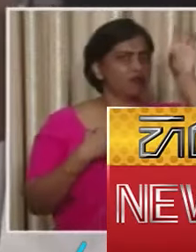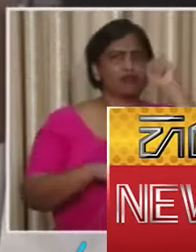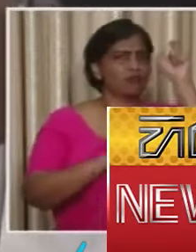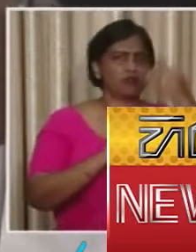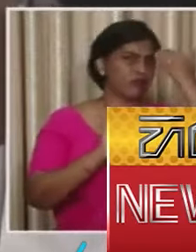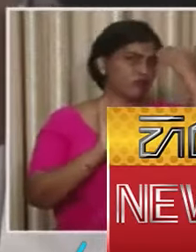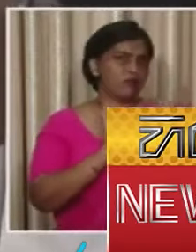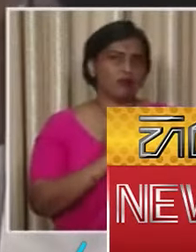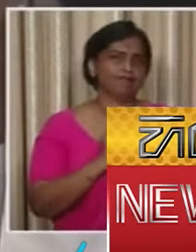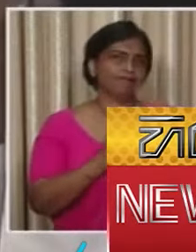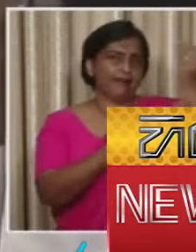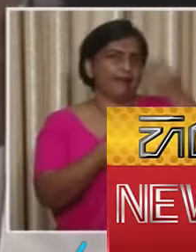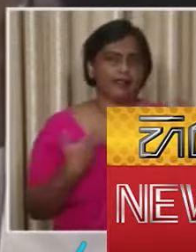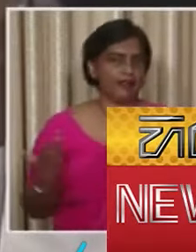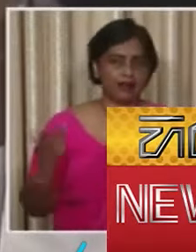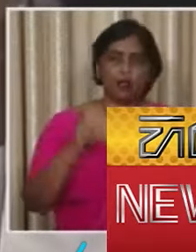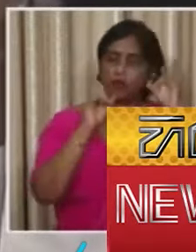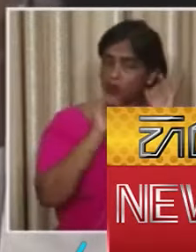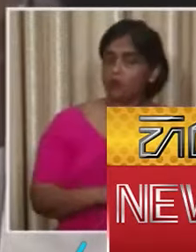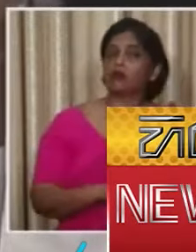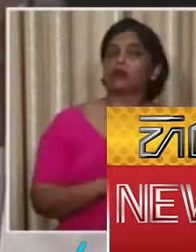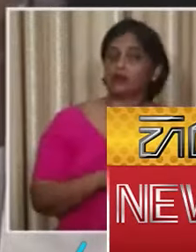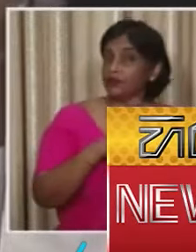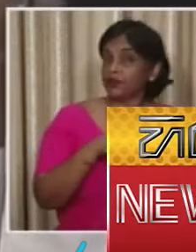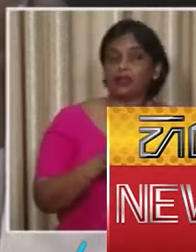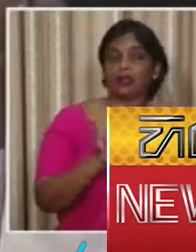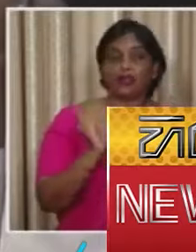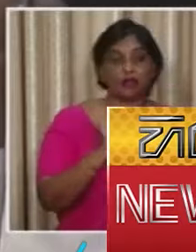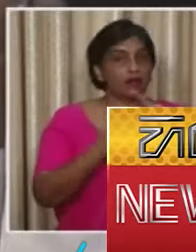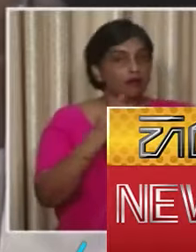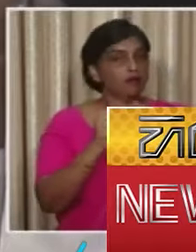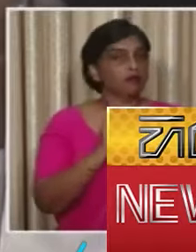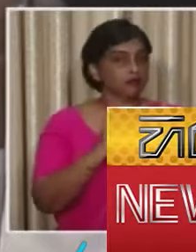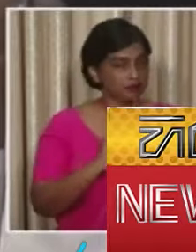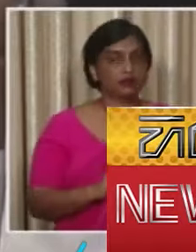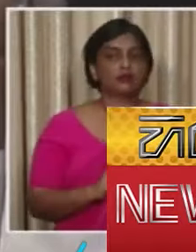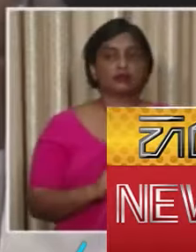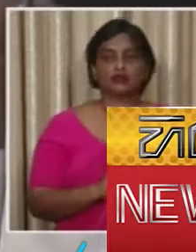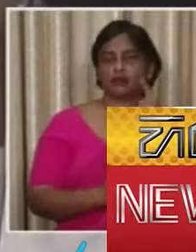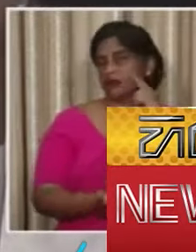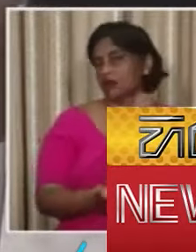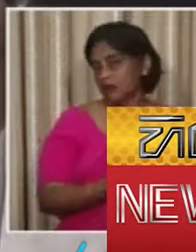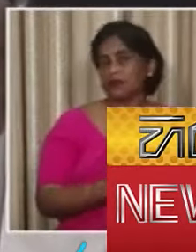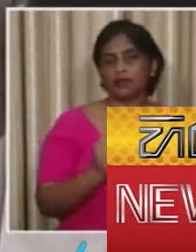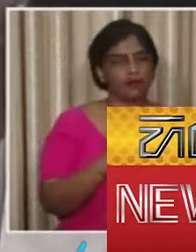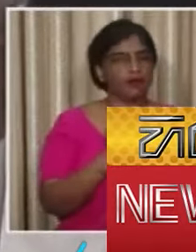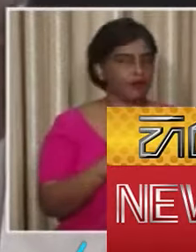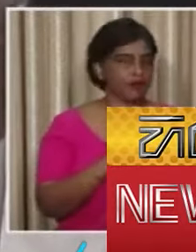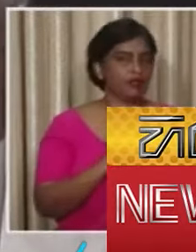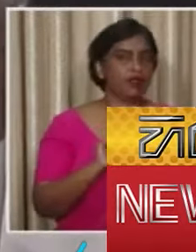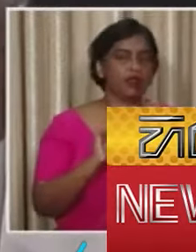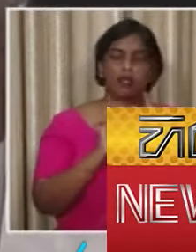අපේ වෙනුවෙන් කැපවීමක් කරන්නේ නැහැ. ඒ විතරක් නෙවෙයි, ණය ප්‍රතිව්‍යවගත කිරීම අසීරු ව්‍යායාමයක්.